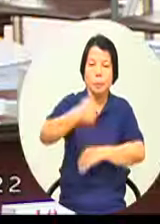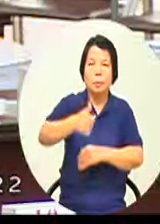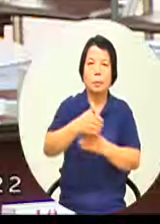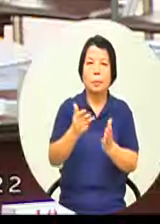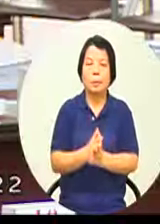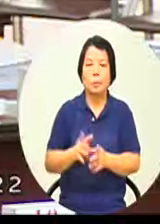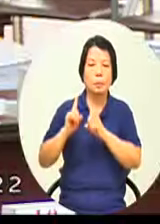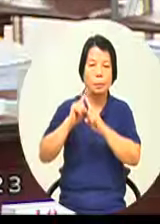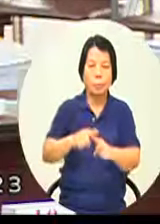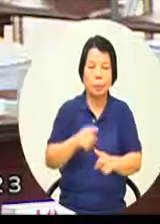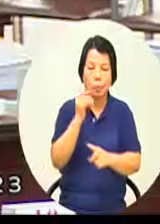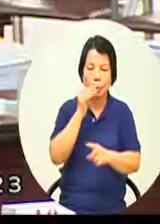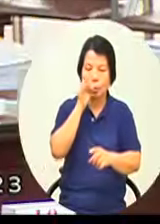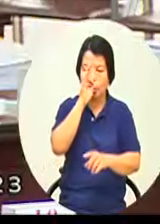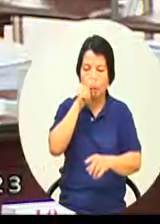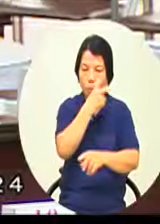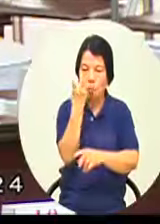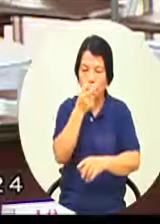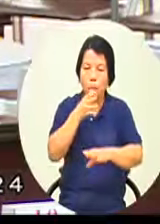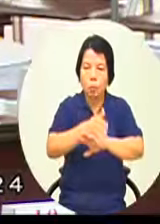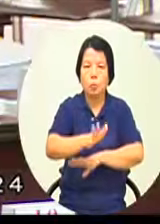是遐，你嘛，迄个